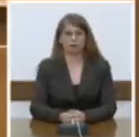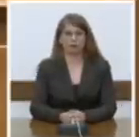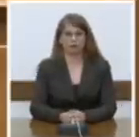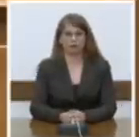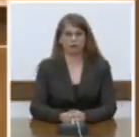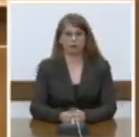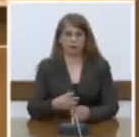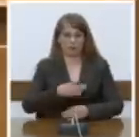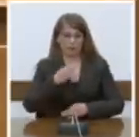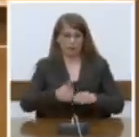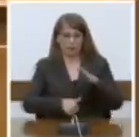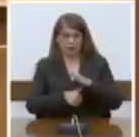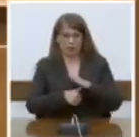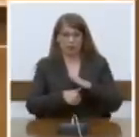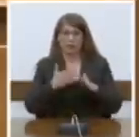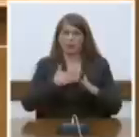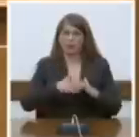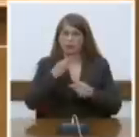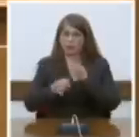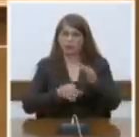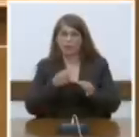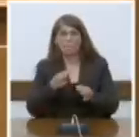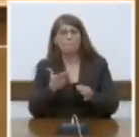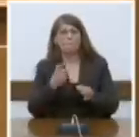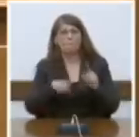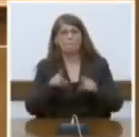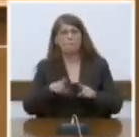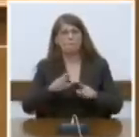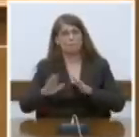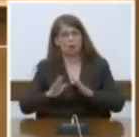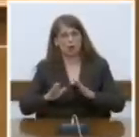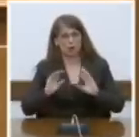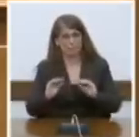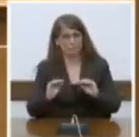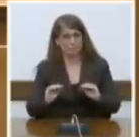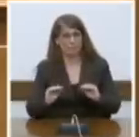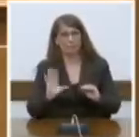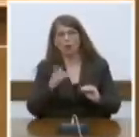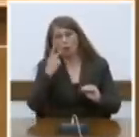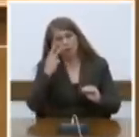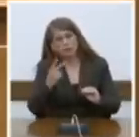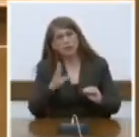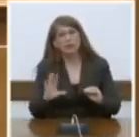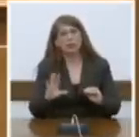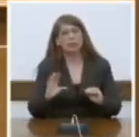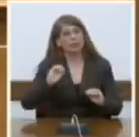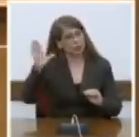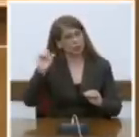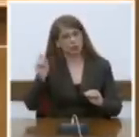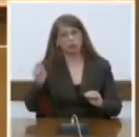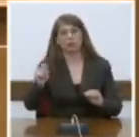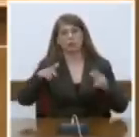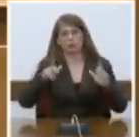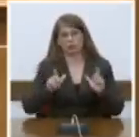Κύριε Πρόεδρε, θα ήθελα να αναφερθώ σε κάποια ζητήματα της πρόνοιας, της παιδείας, όμως βλέπω και της εξωτερικής πολιτικής και της άμυνας, όμως